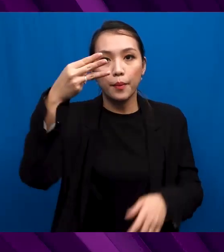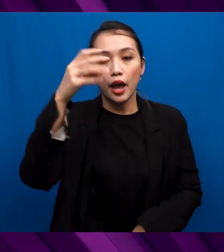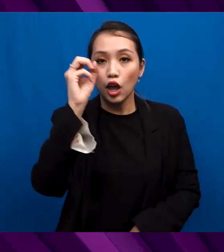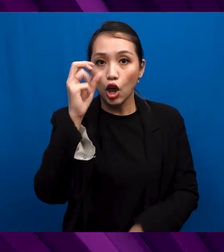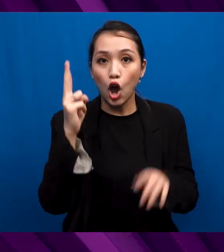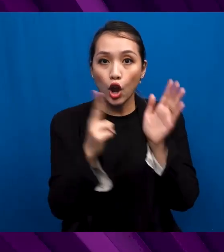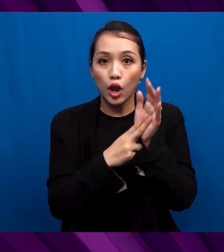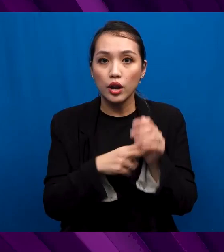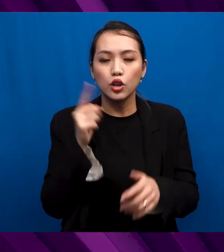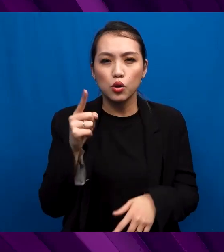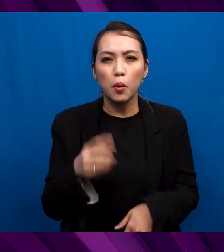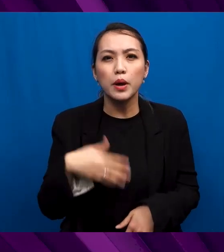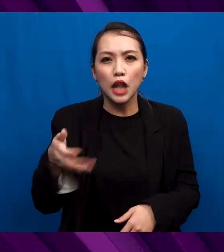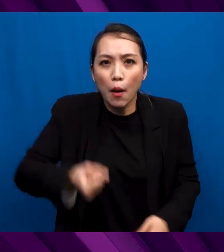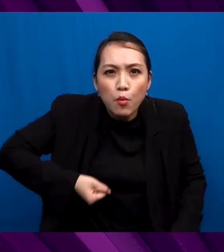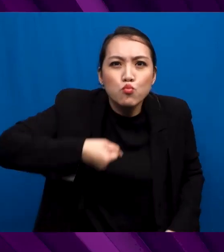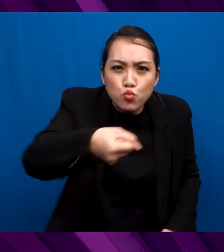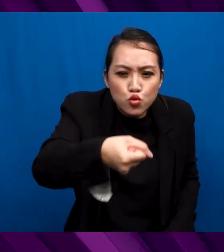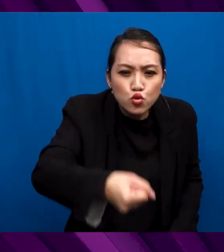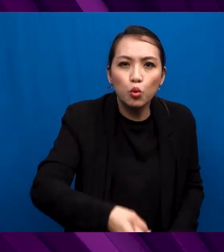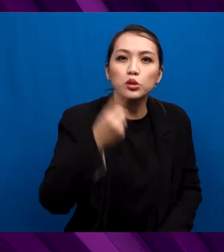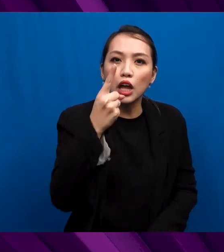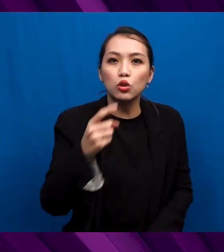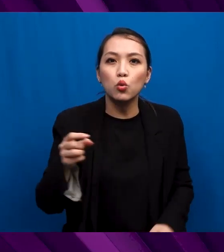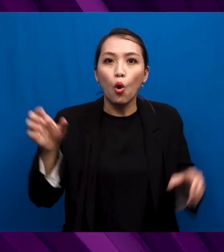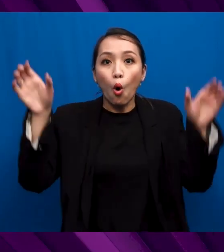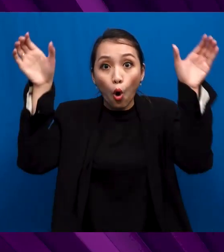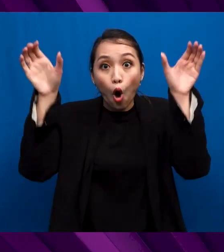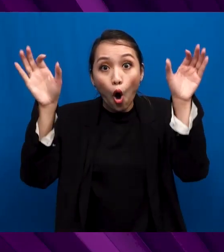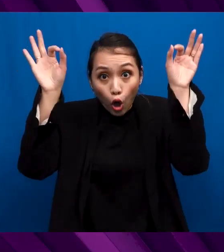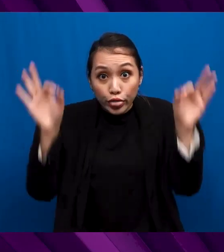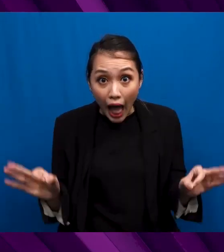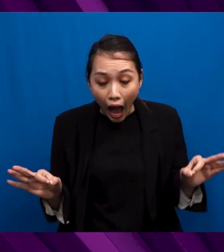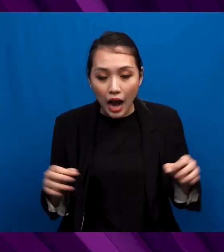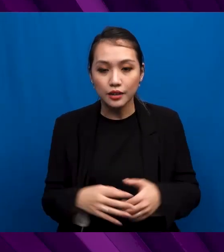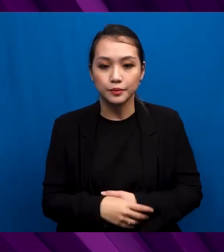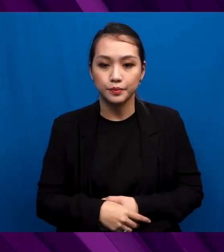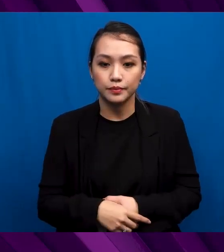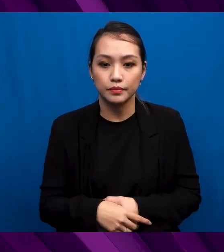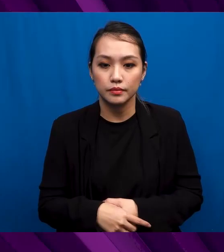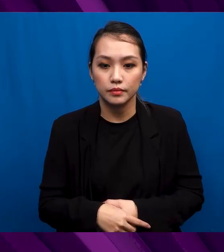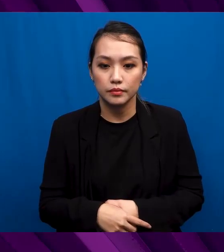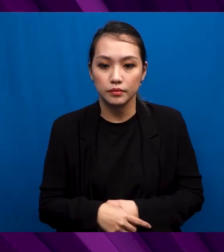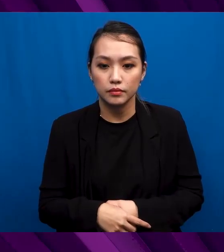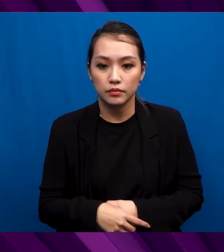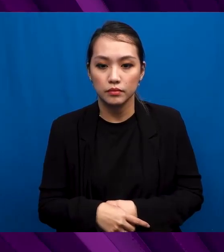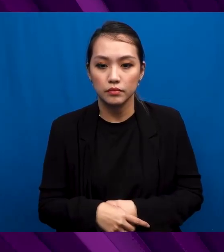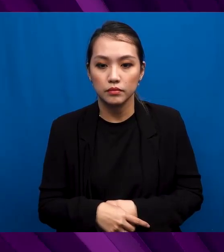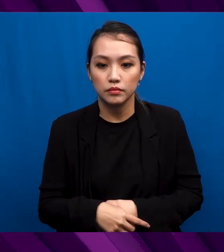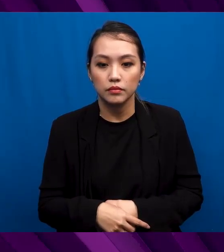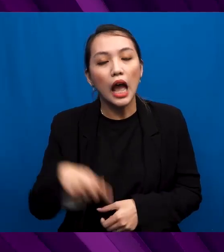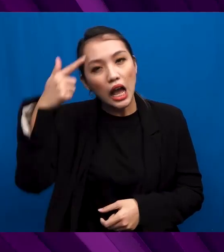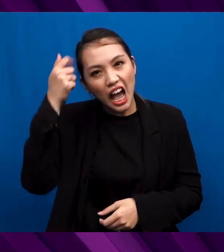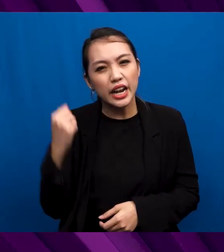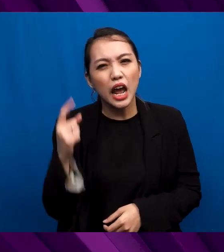membunuh satu kota. Insiden itu di kota Sikem demi Dina, saudarinya yang diperkosa oleh pria